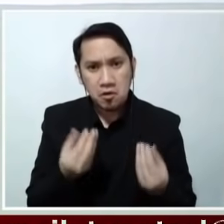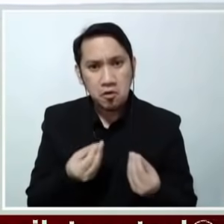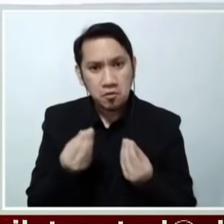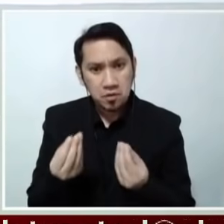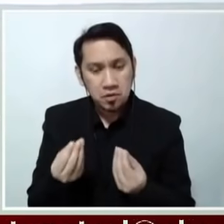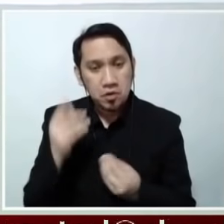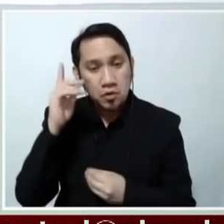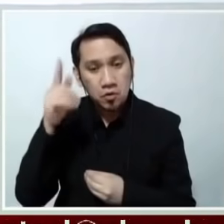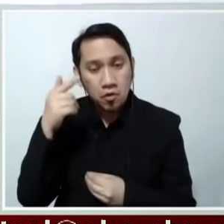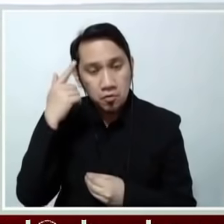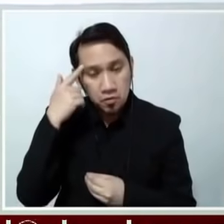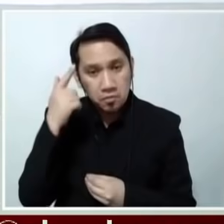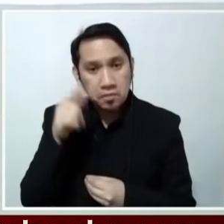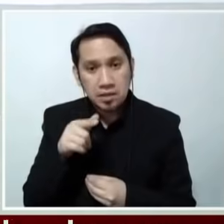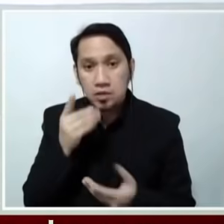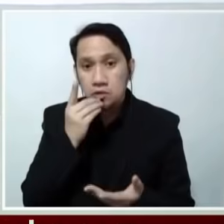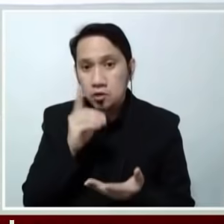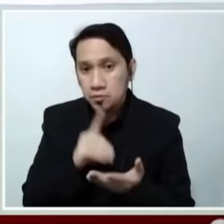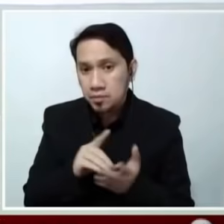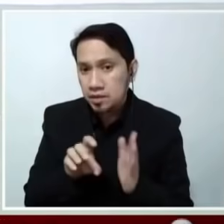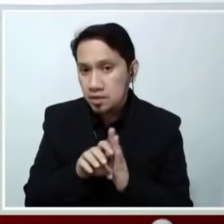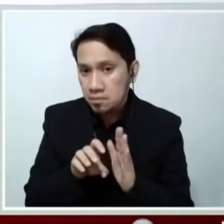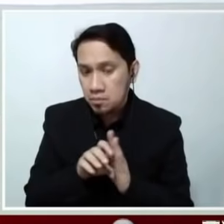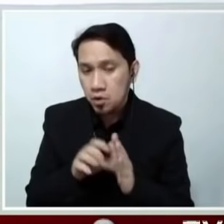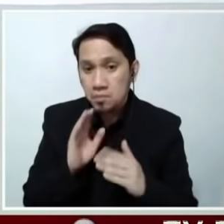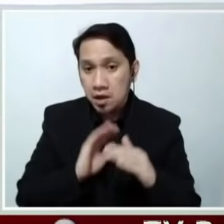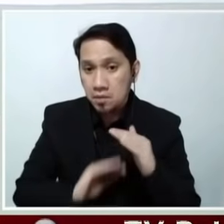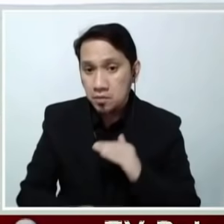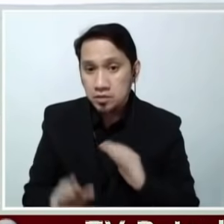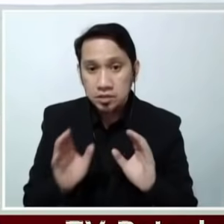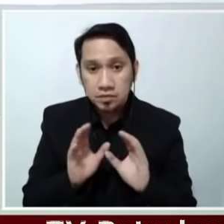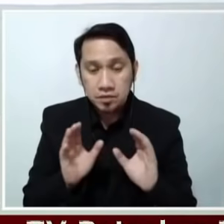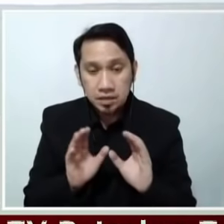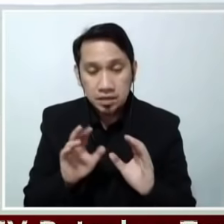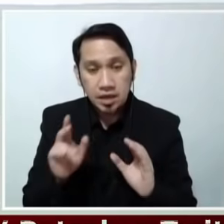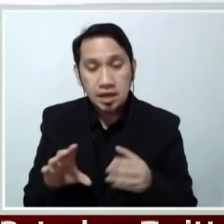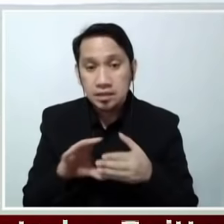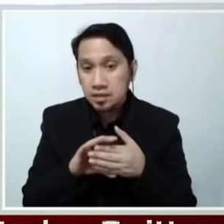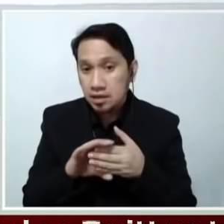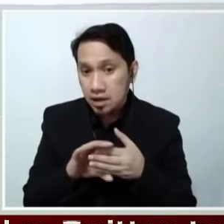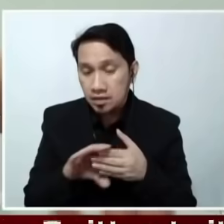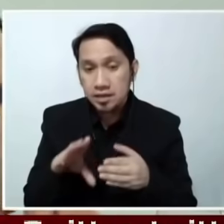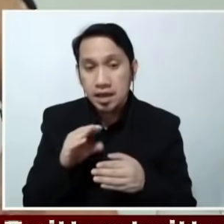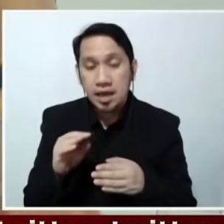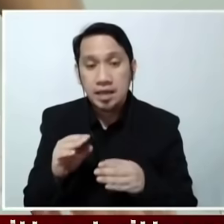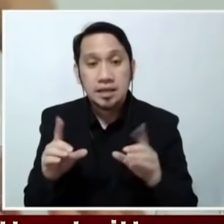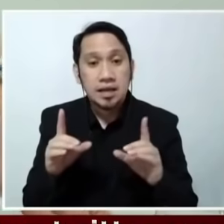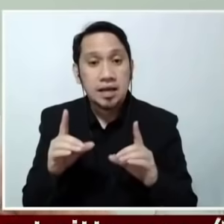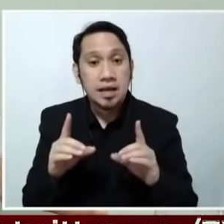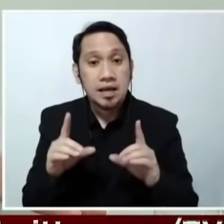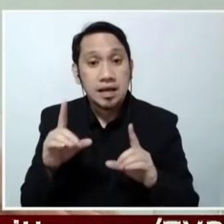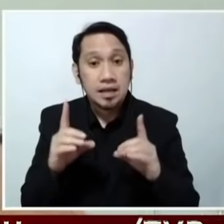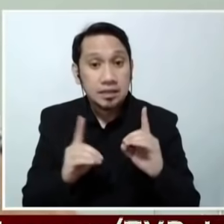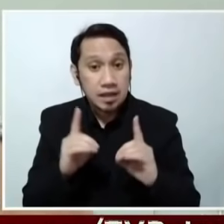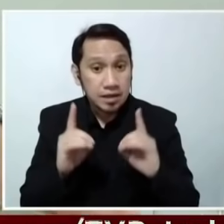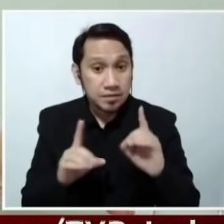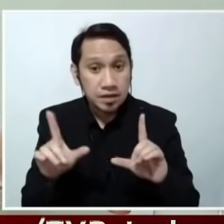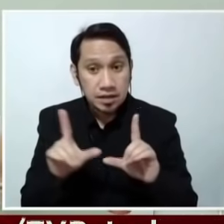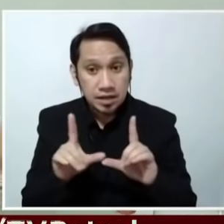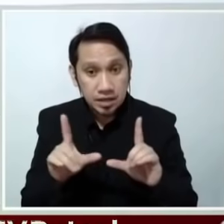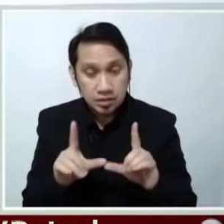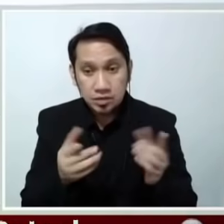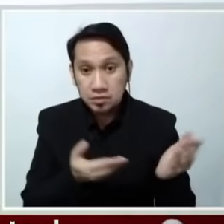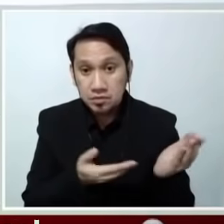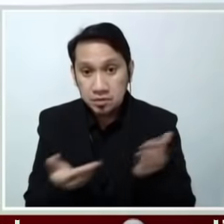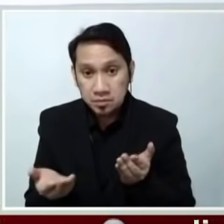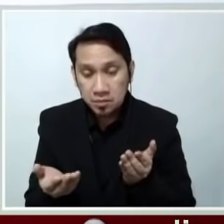government-issued documents katulad ng birth certificate, UMID card, driver's license. Pero ang dinideliver nila mga